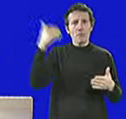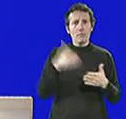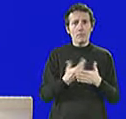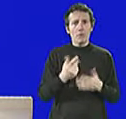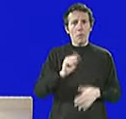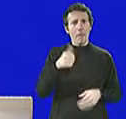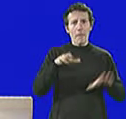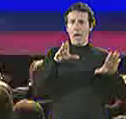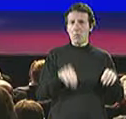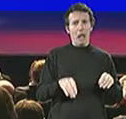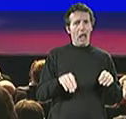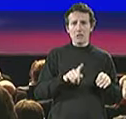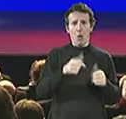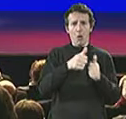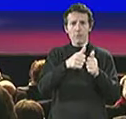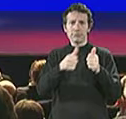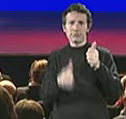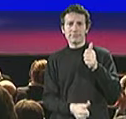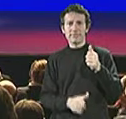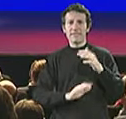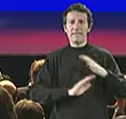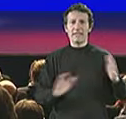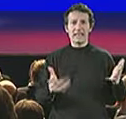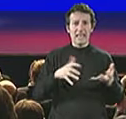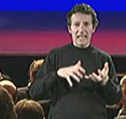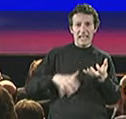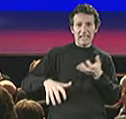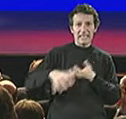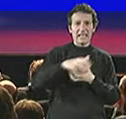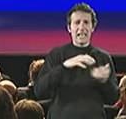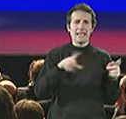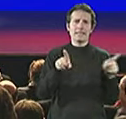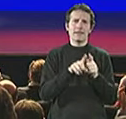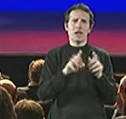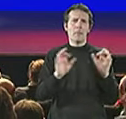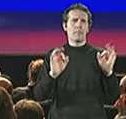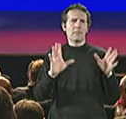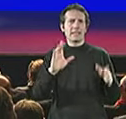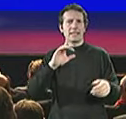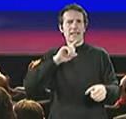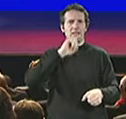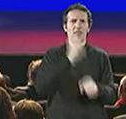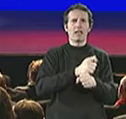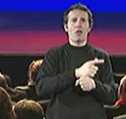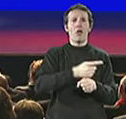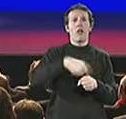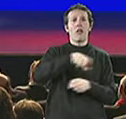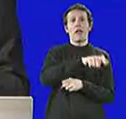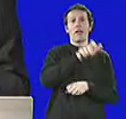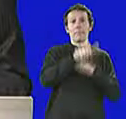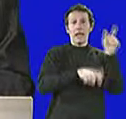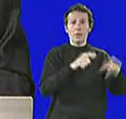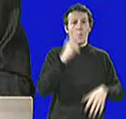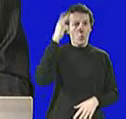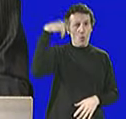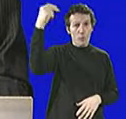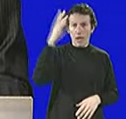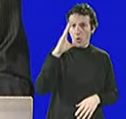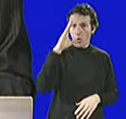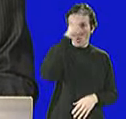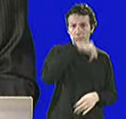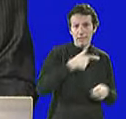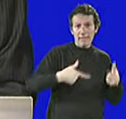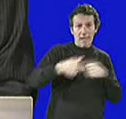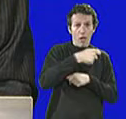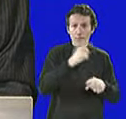première place. C'est une crise qui sanctionne l'oubli de l'homme dans l'économie et dans la